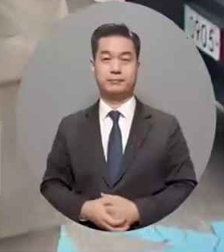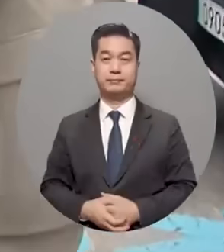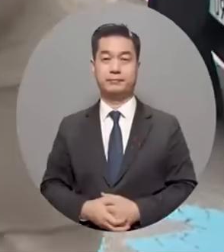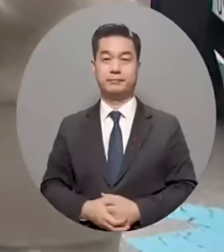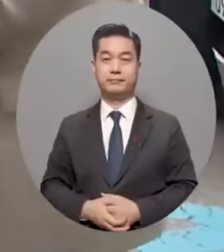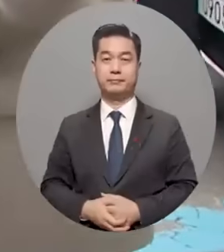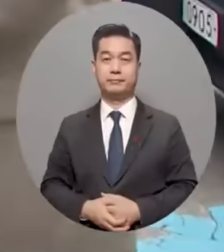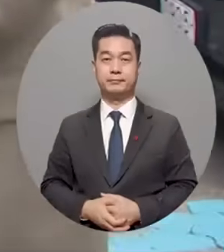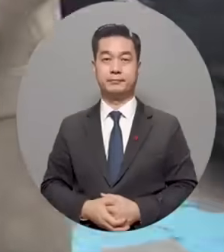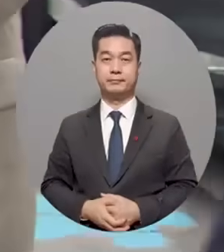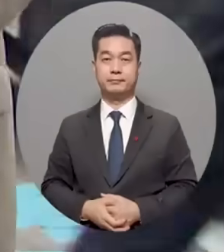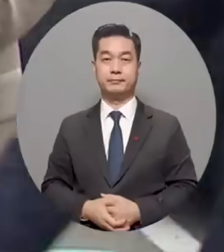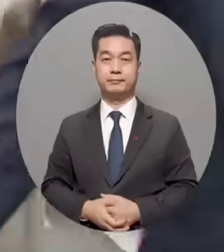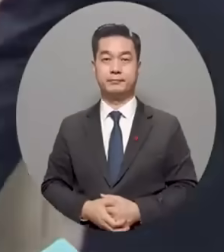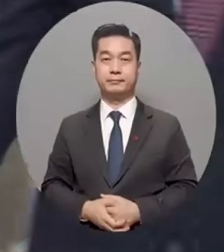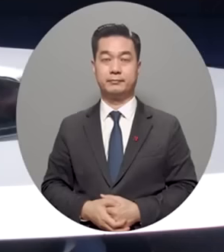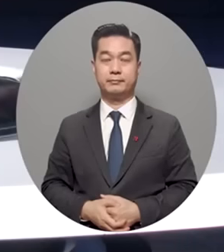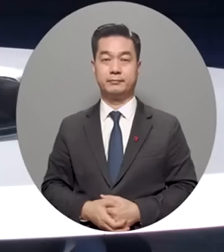뉴스 구나연입니다.